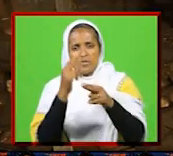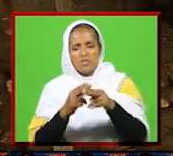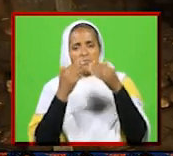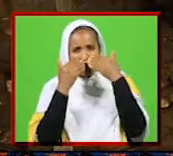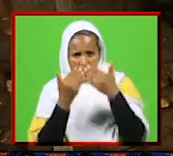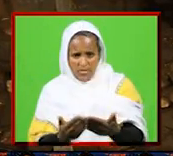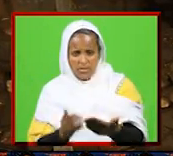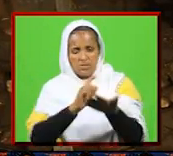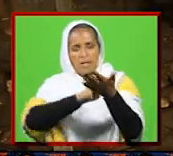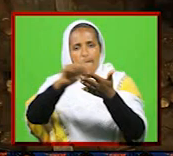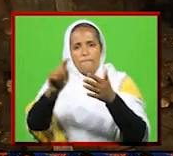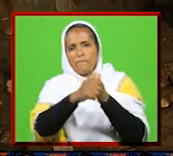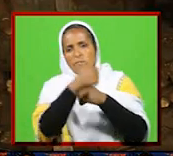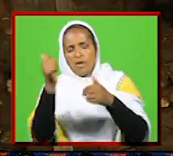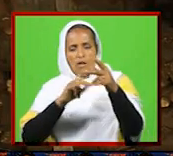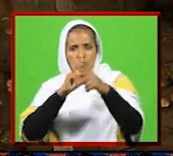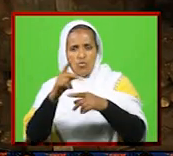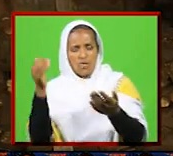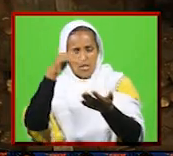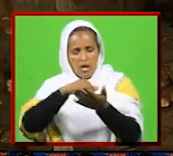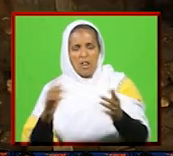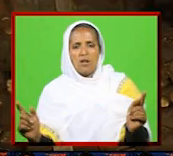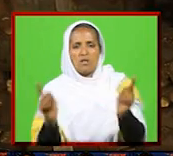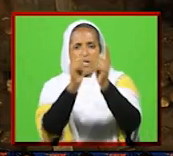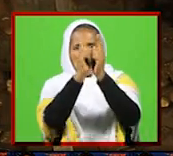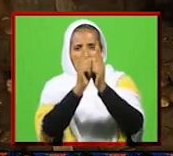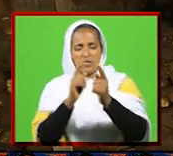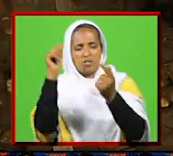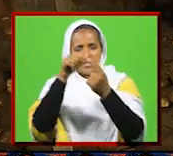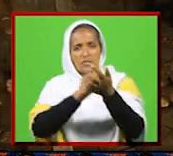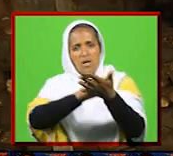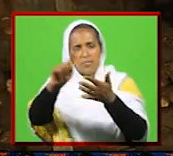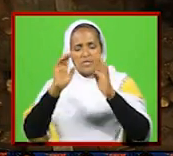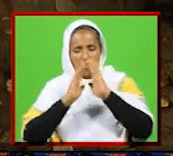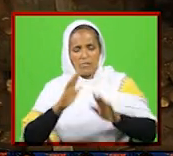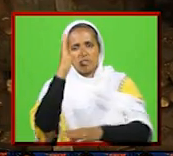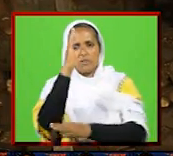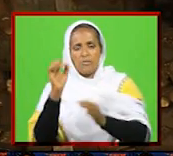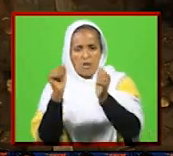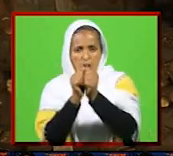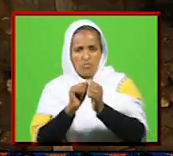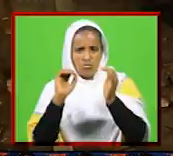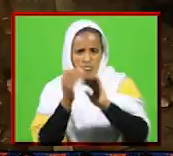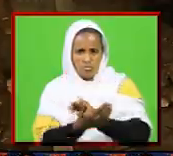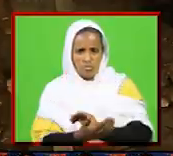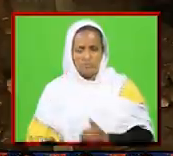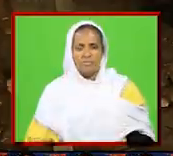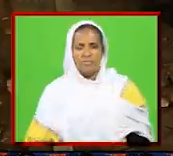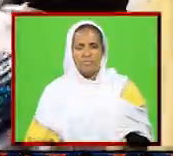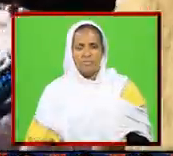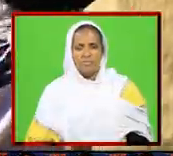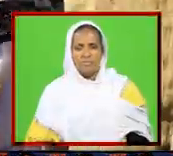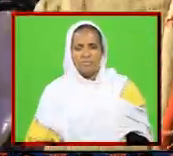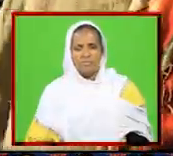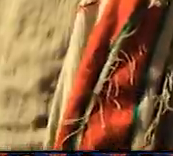ስለነበራችሁ በእግዚአብሔር ስም እያመሰገንን ሳምንት በሌላ መርሃ ግብር ዳግመኛ እንገናኛለን። እስከ ሳምንት ሰላም እግዚአብሔር ከሁላችን ጋር ይሁን።